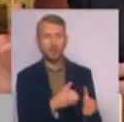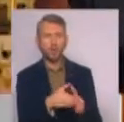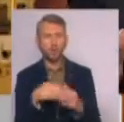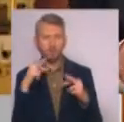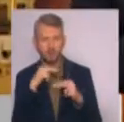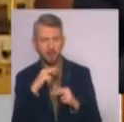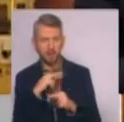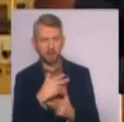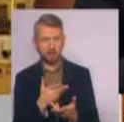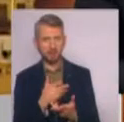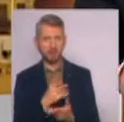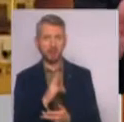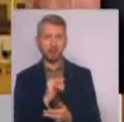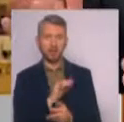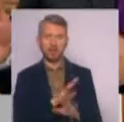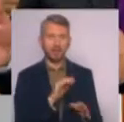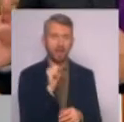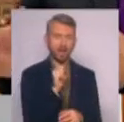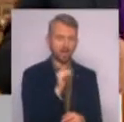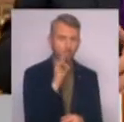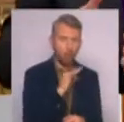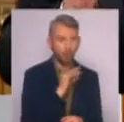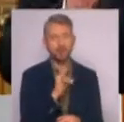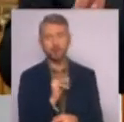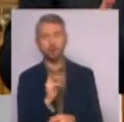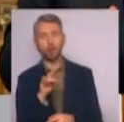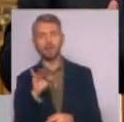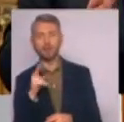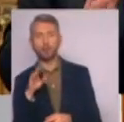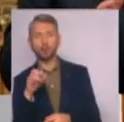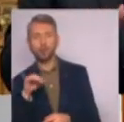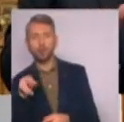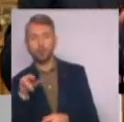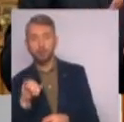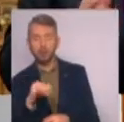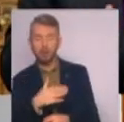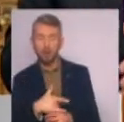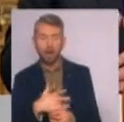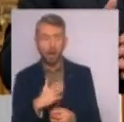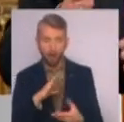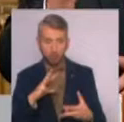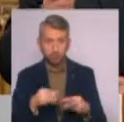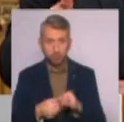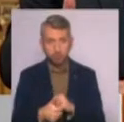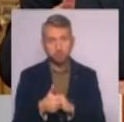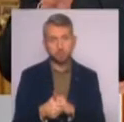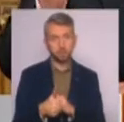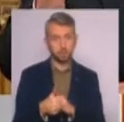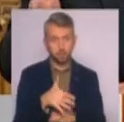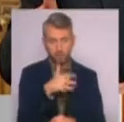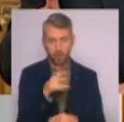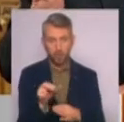препаратів, ні антибіотики, ні кортикостероїди, які з ефектом, високим ефектом застосовуються при